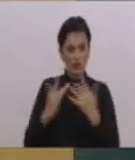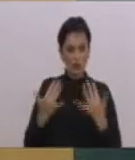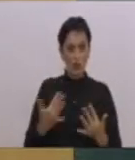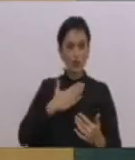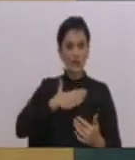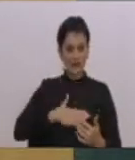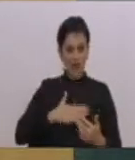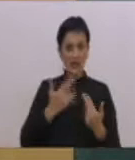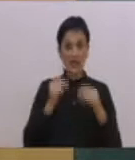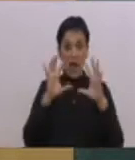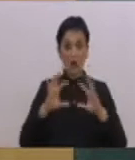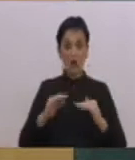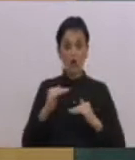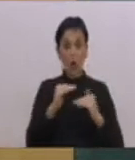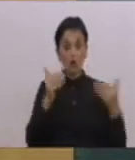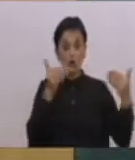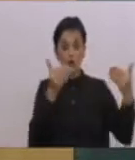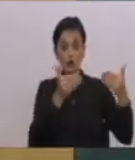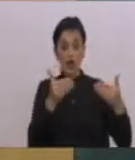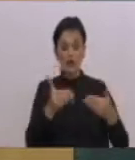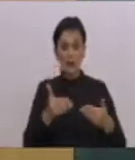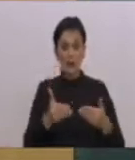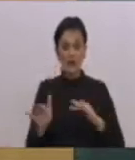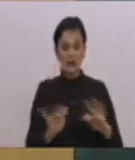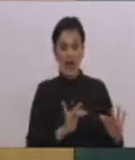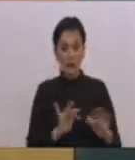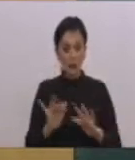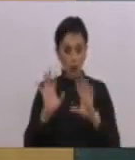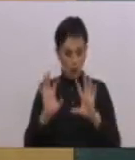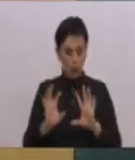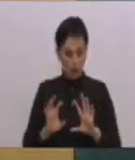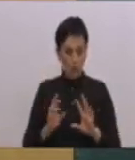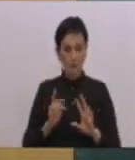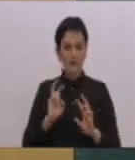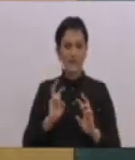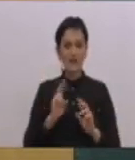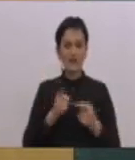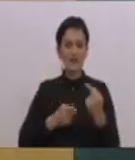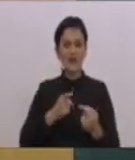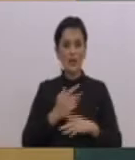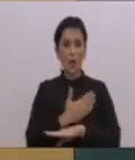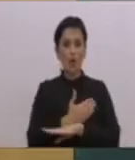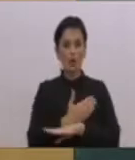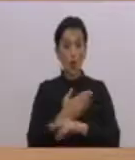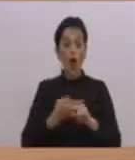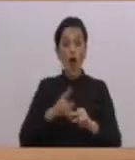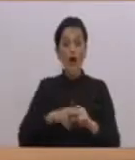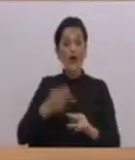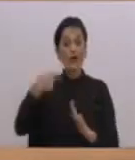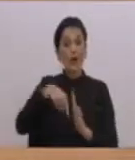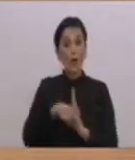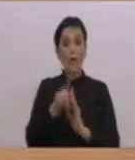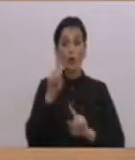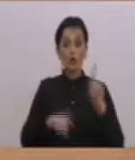დაკმაყოფილება და კონსტიტუციასთან შესაბამისობაში მოყვანა საპროცესო კოდექსის, ნუ სადაო ნორმების. აქედან გამომდინარე,